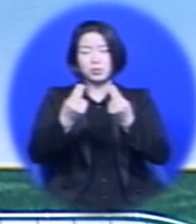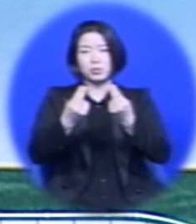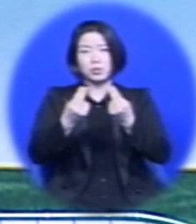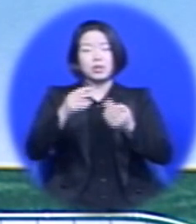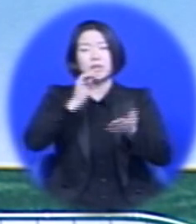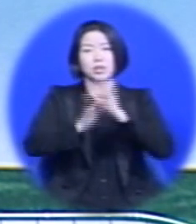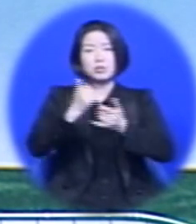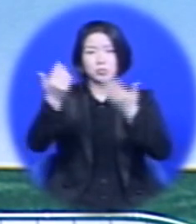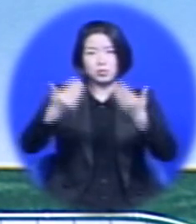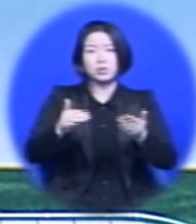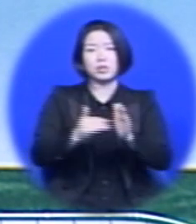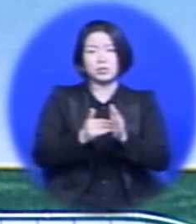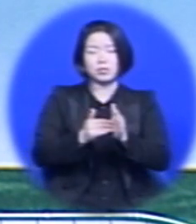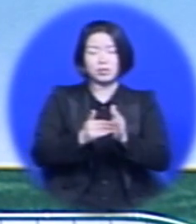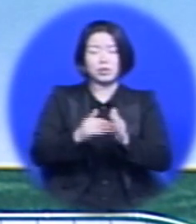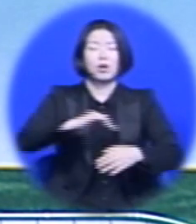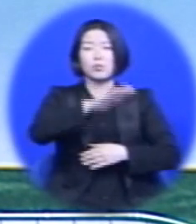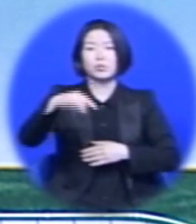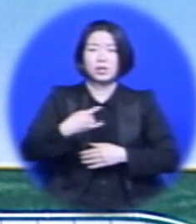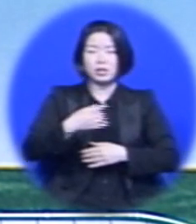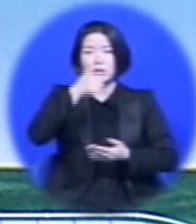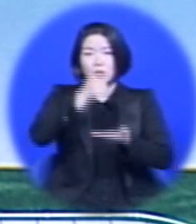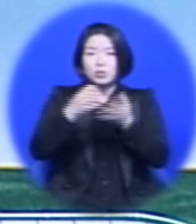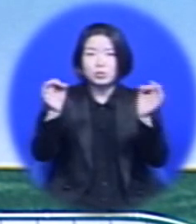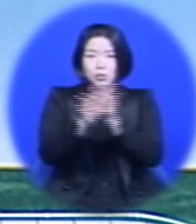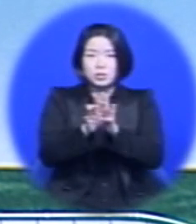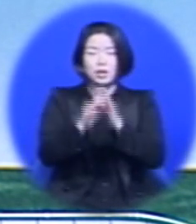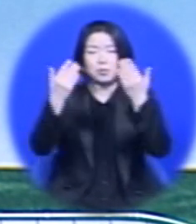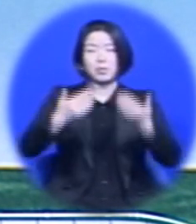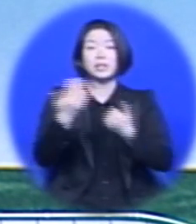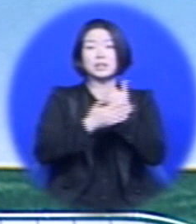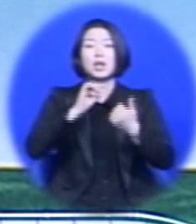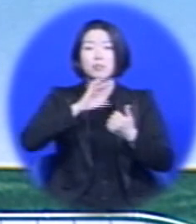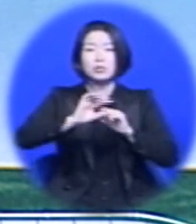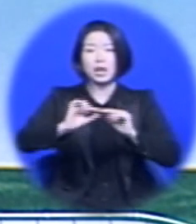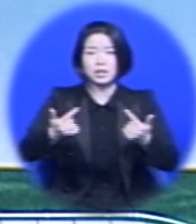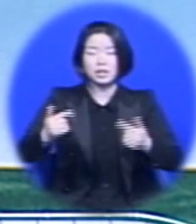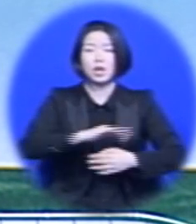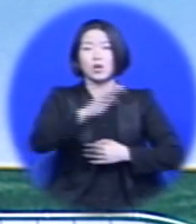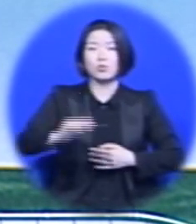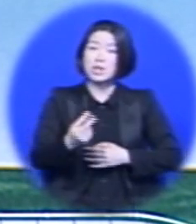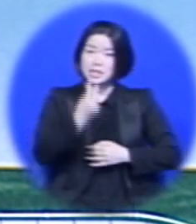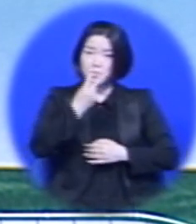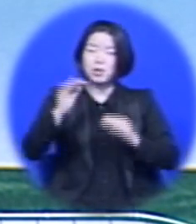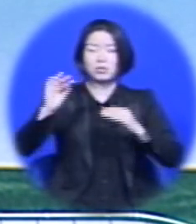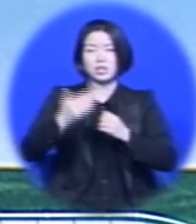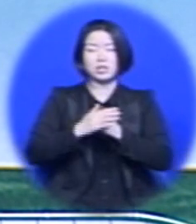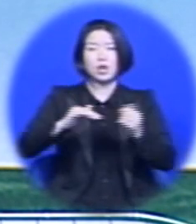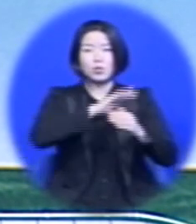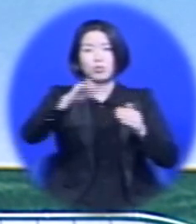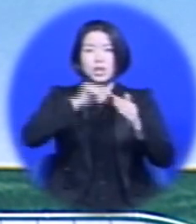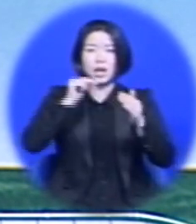않습니까 우리에게는 속죄함을 받은 은혜뿐만 아니고 우리의 생명이 되시고 우리 안에